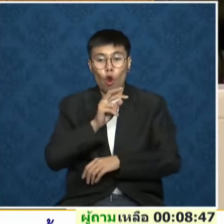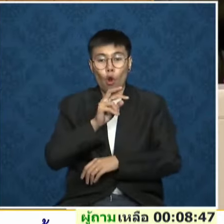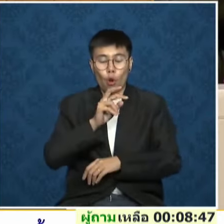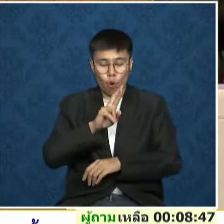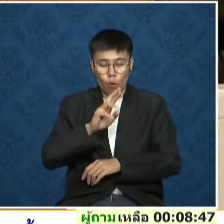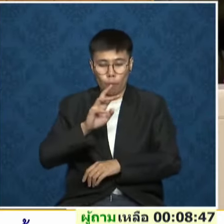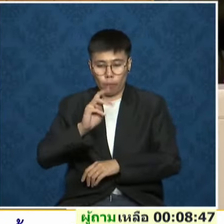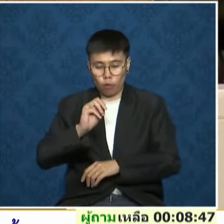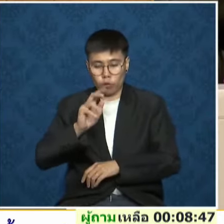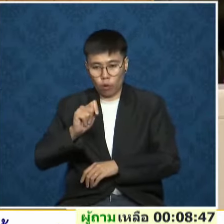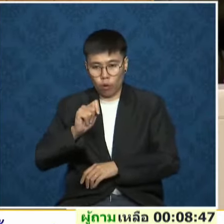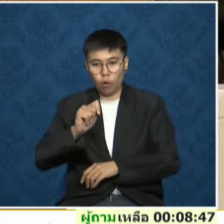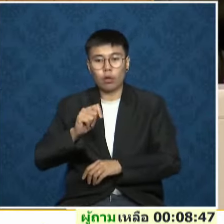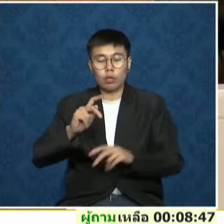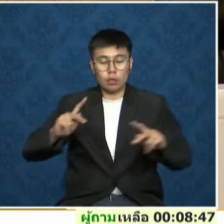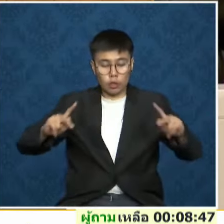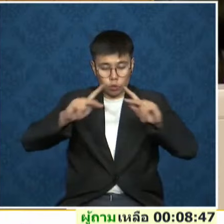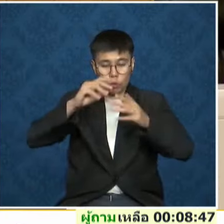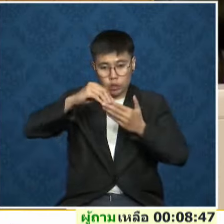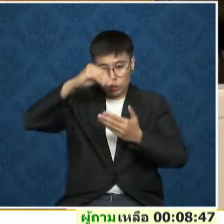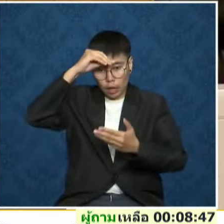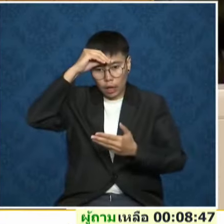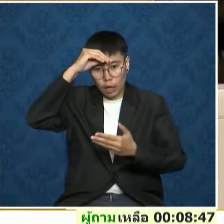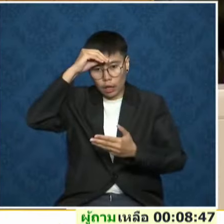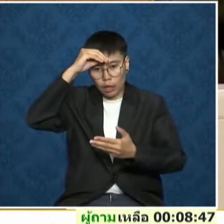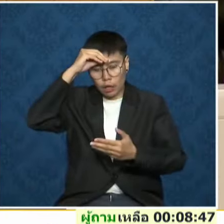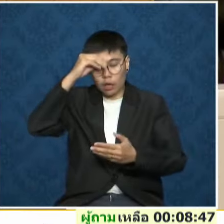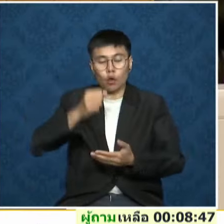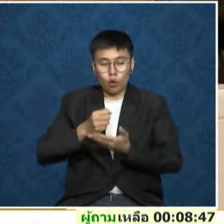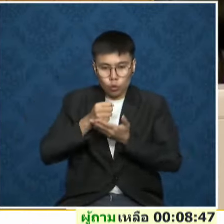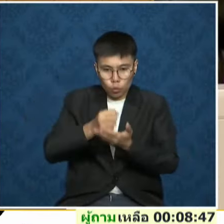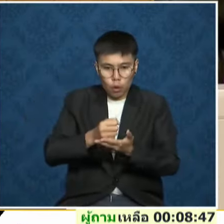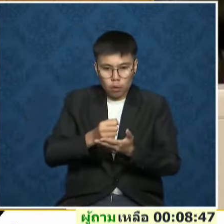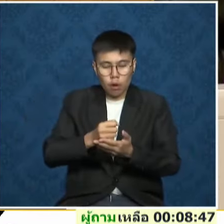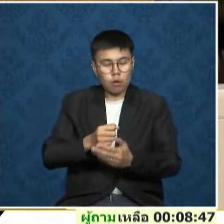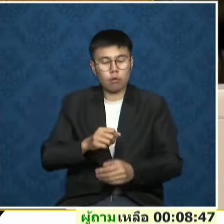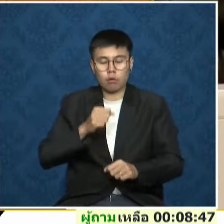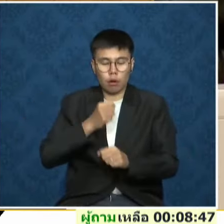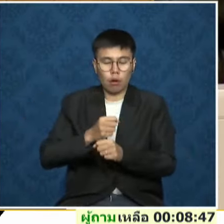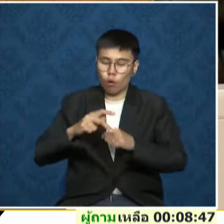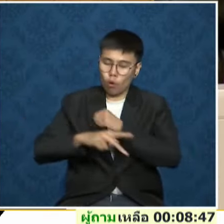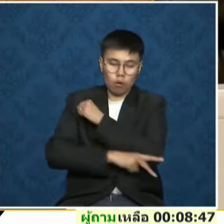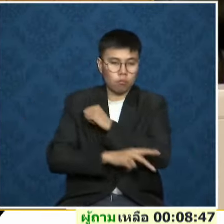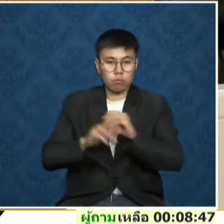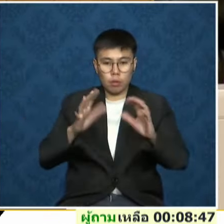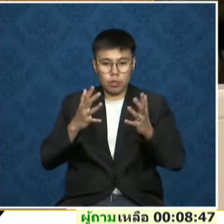รื่องของการปราบปรามการทุจริตนอกไม่ใช่เรื่องอาหารกลางวันอย่างเ